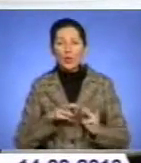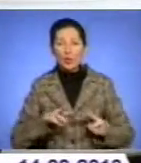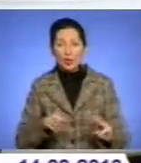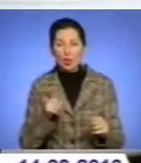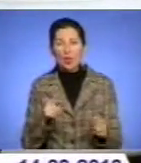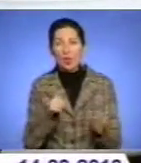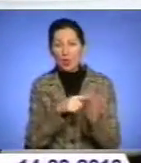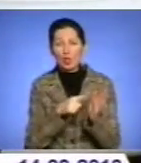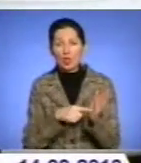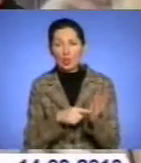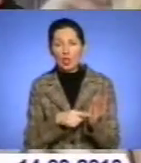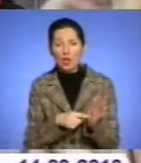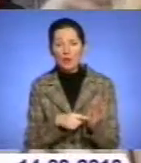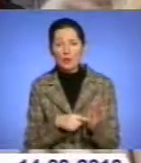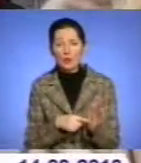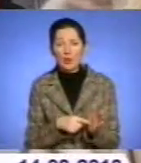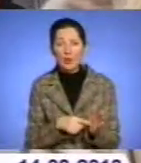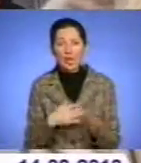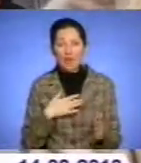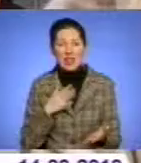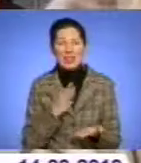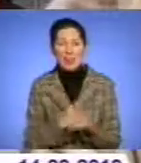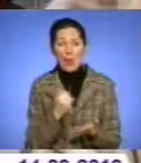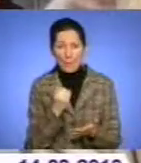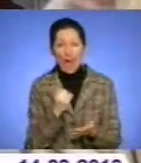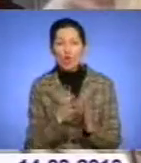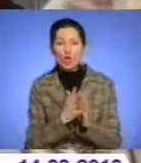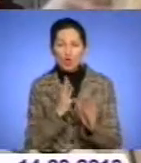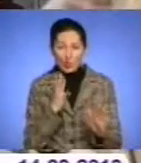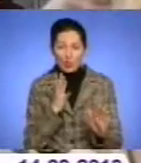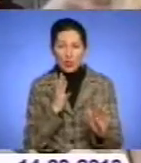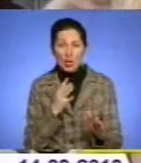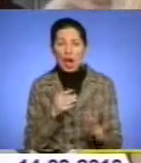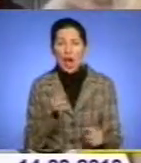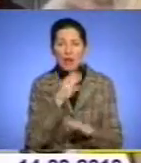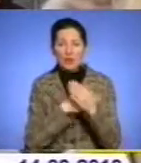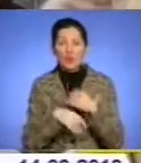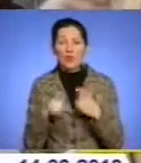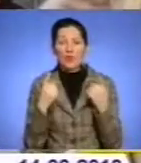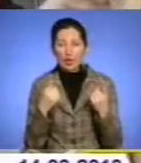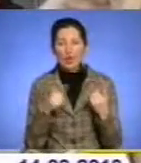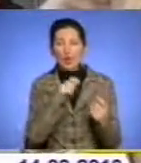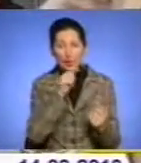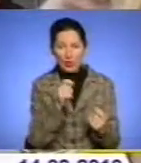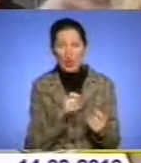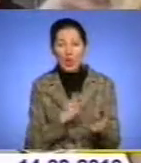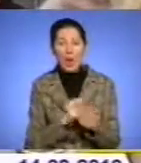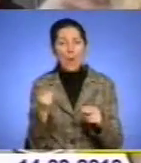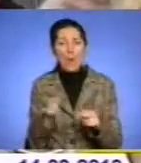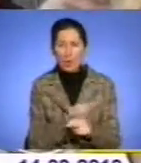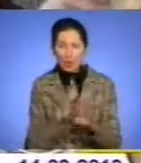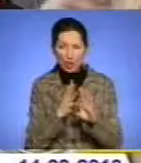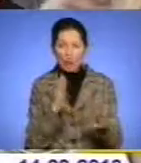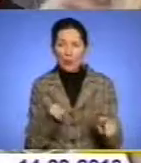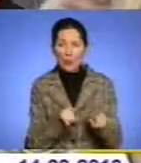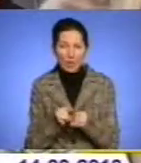пропорційно розподіляють. У нас є першочергова черга, це йдуть інваліди Великої вітчизняної війни, є позачергова, які прирівняні, а